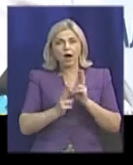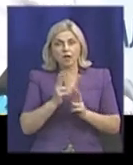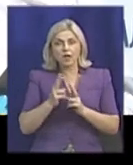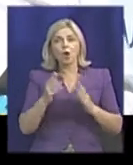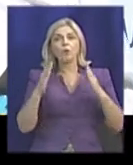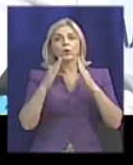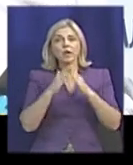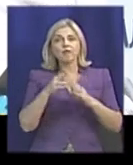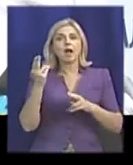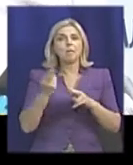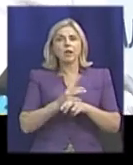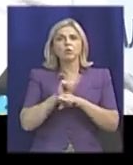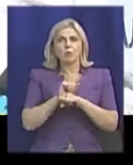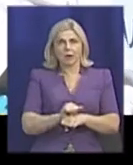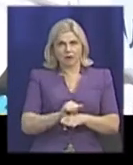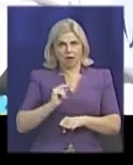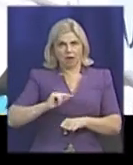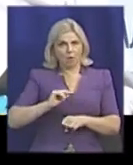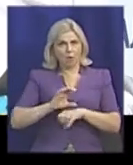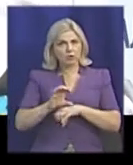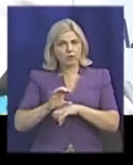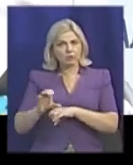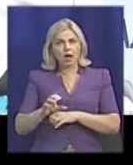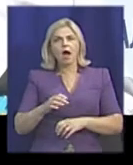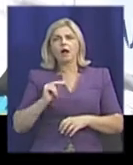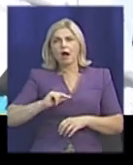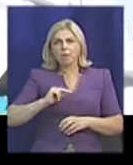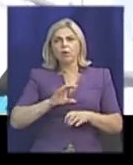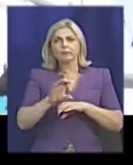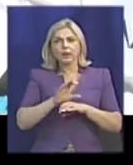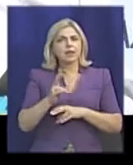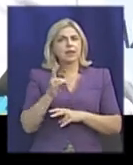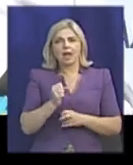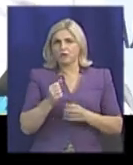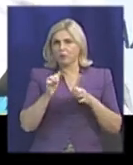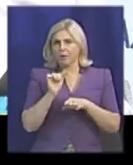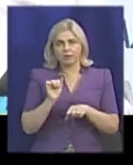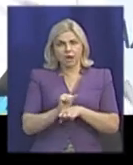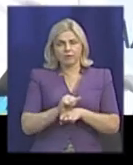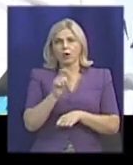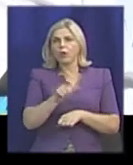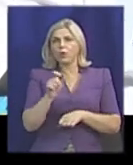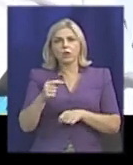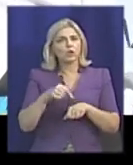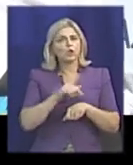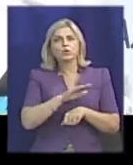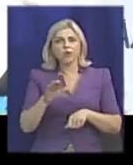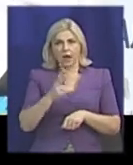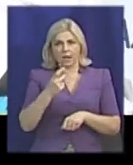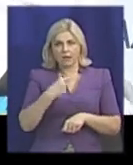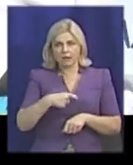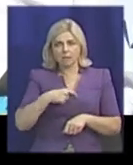будівлю без зупинки процесу. Процес не зупинявся. Городяни не відчували на собі того, що